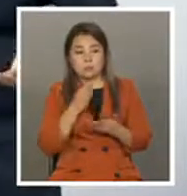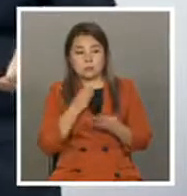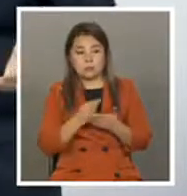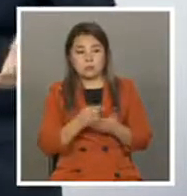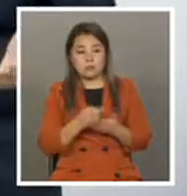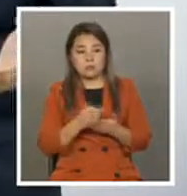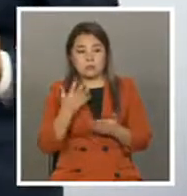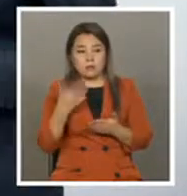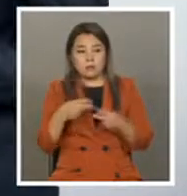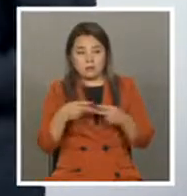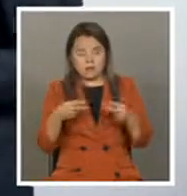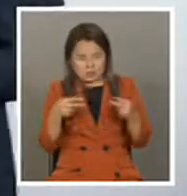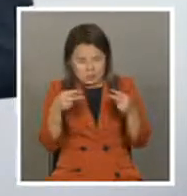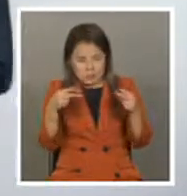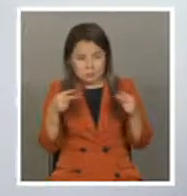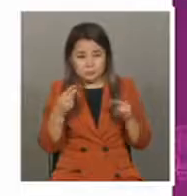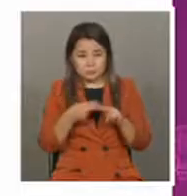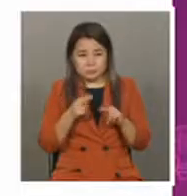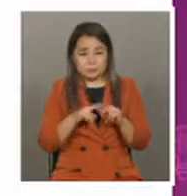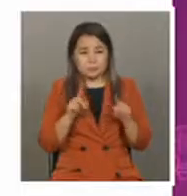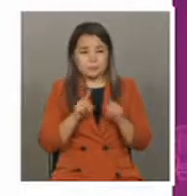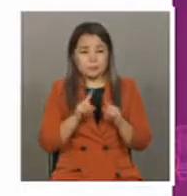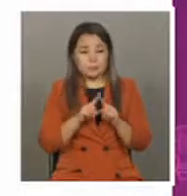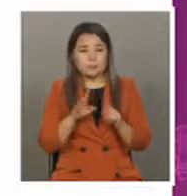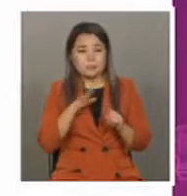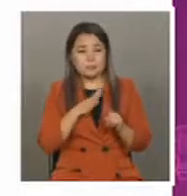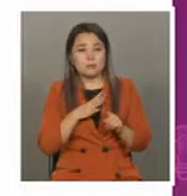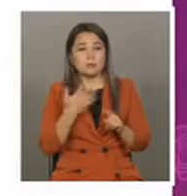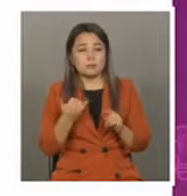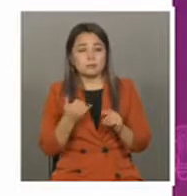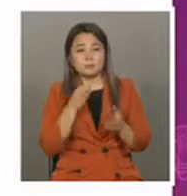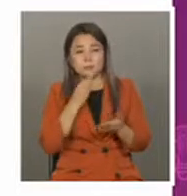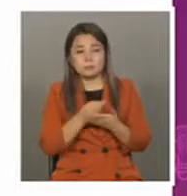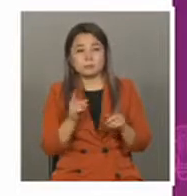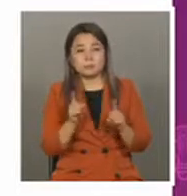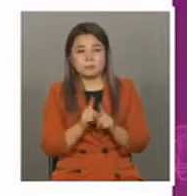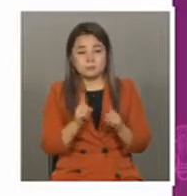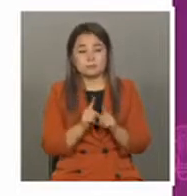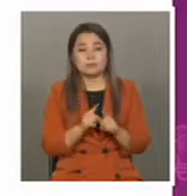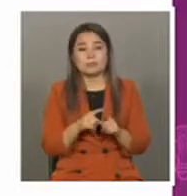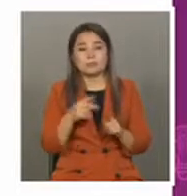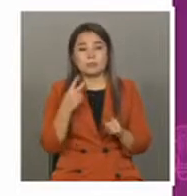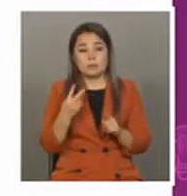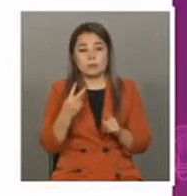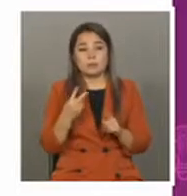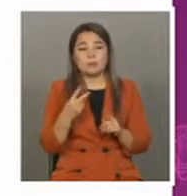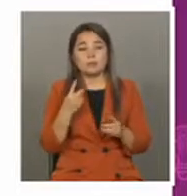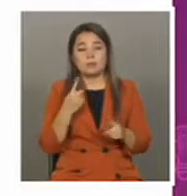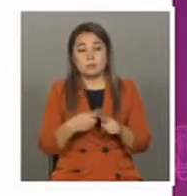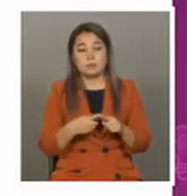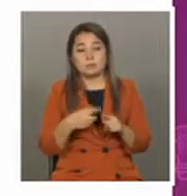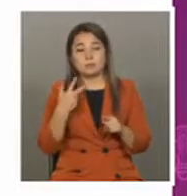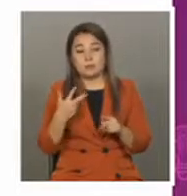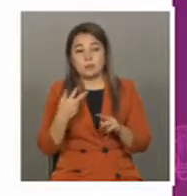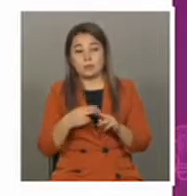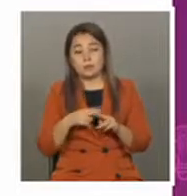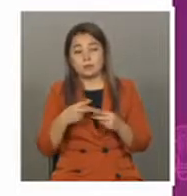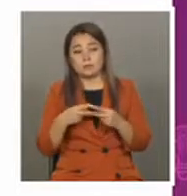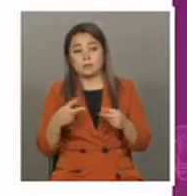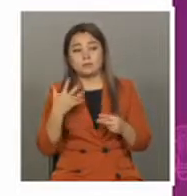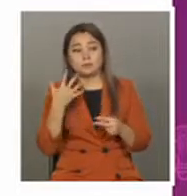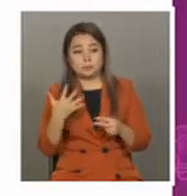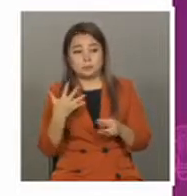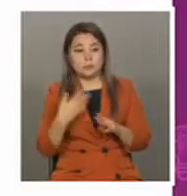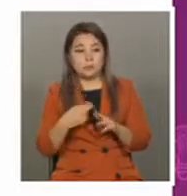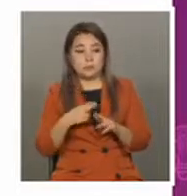5-ке тең. Демек, қосындысы 5 көбейтіндісі 6 болатын сандар, ол 2 мен 3. Олай болса, біздің келтірілген квадрат